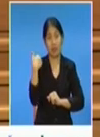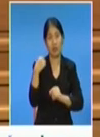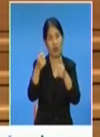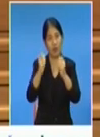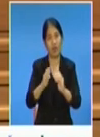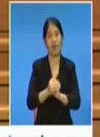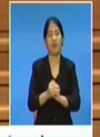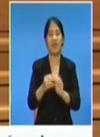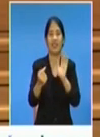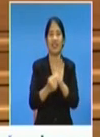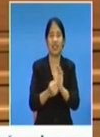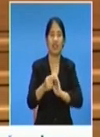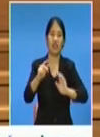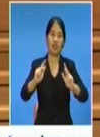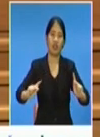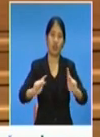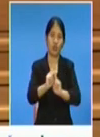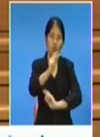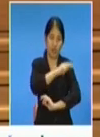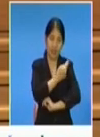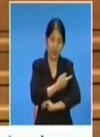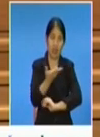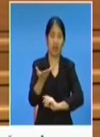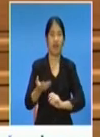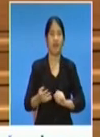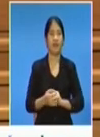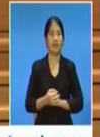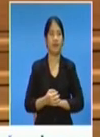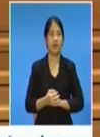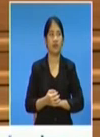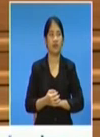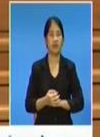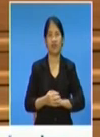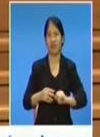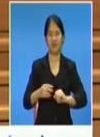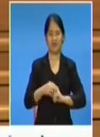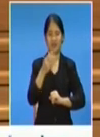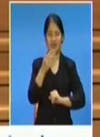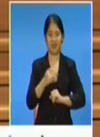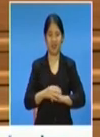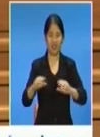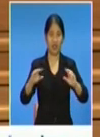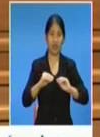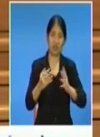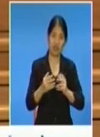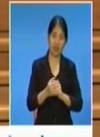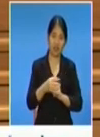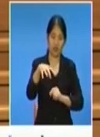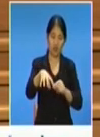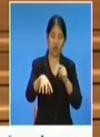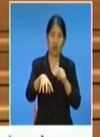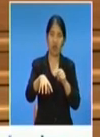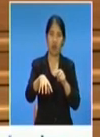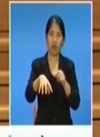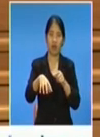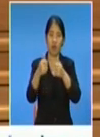งไปให้เขาออกให้เขารับรองแบบมาให้ไอ้อย่างนั้นมันล็อกไม่ได้เพราะหน่วยงานอื่นเขาออกหน่วยงานนี้ไม่มีหน่วยงานออกแบบครับอง